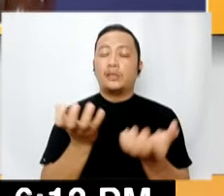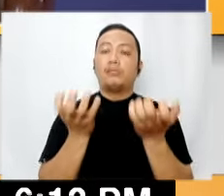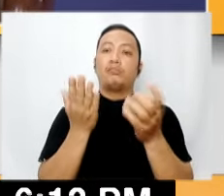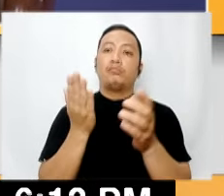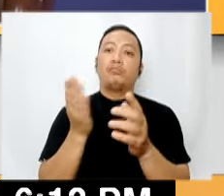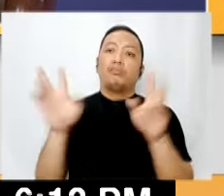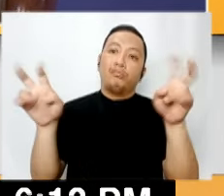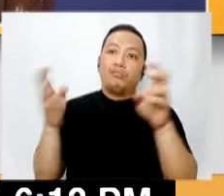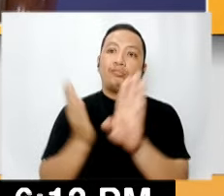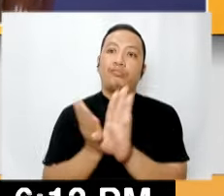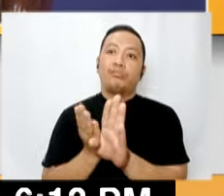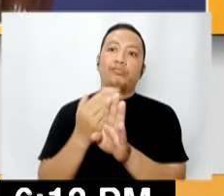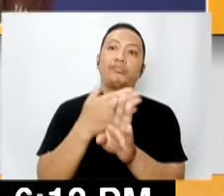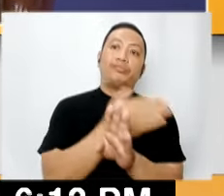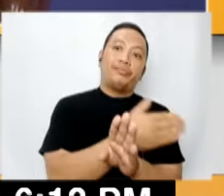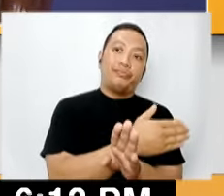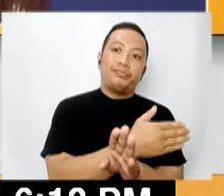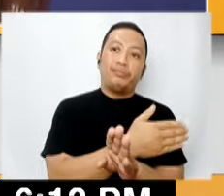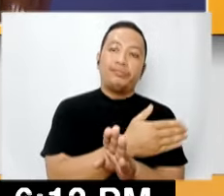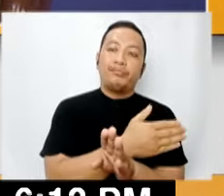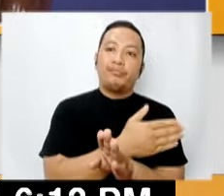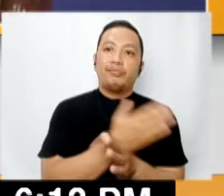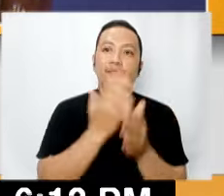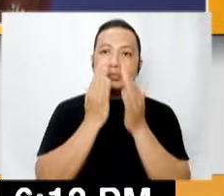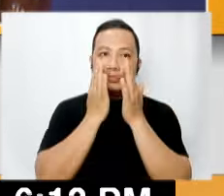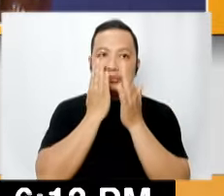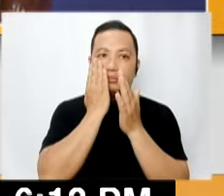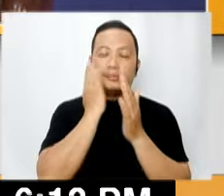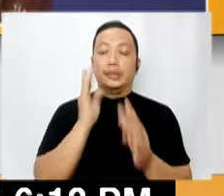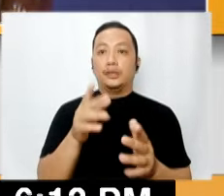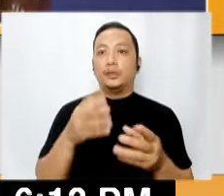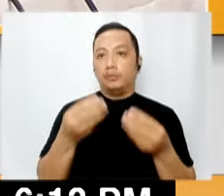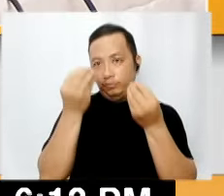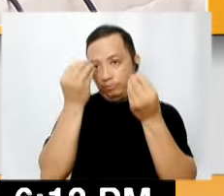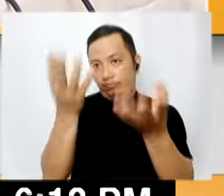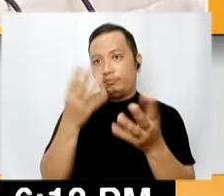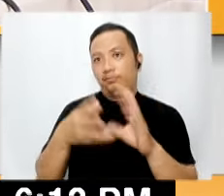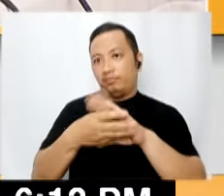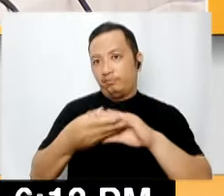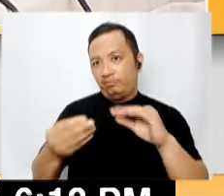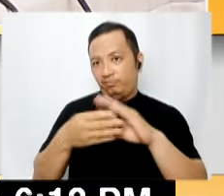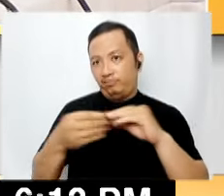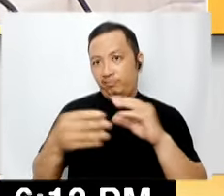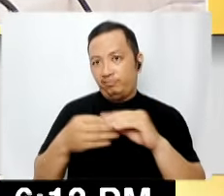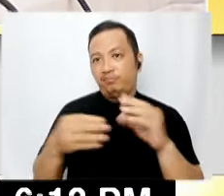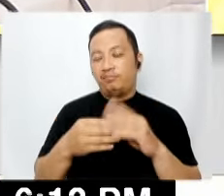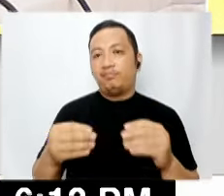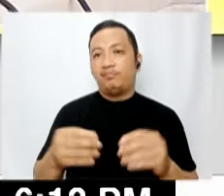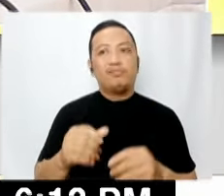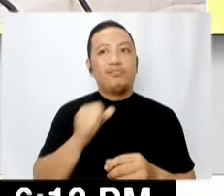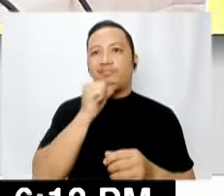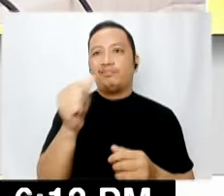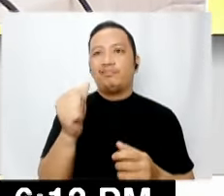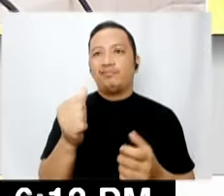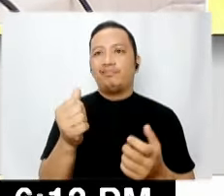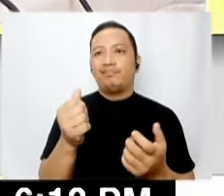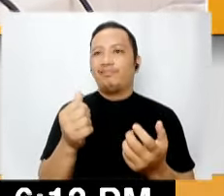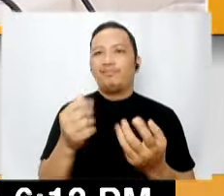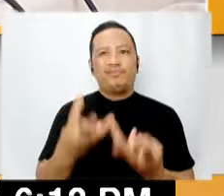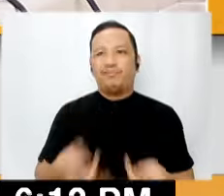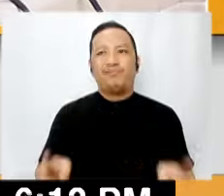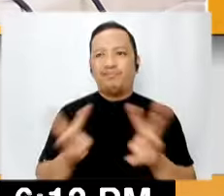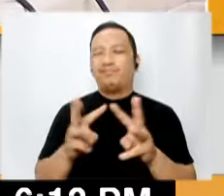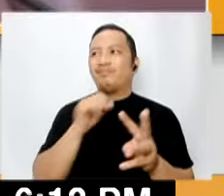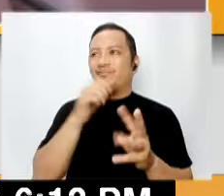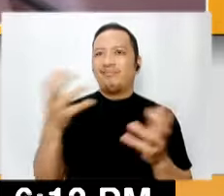yung mga usapin, kaya siya naglabas ng mga statement na gano'n na hindi naman, ano, na wala namang koneksyon kung ano